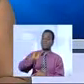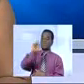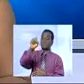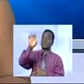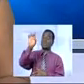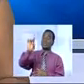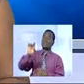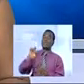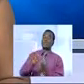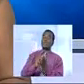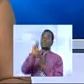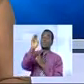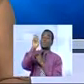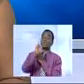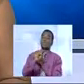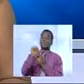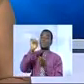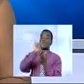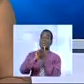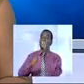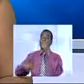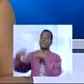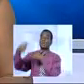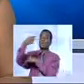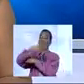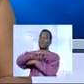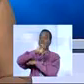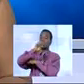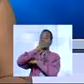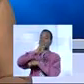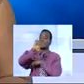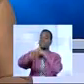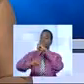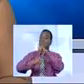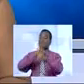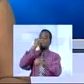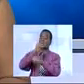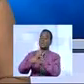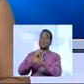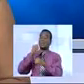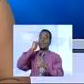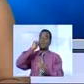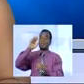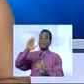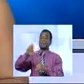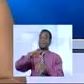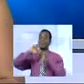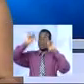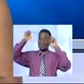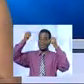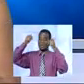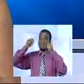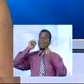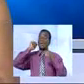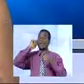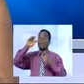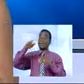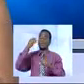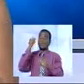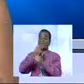mars. C'est la Journée internationale de la femme. Thème retenu pour cette édition, les femmes